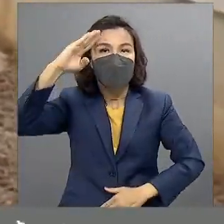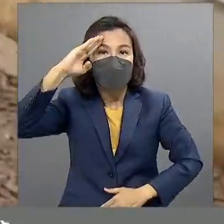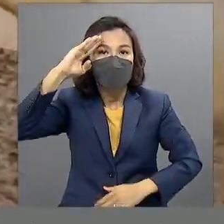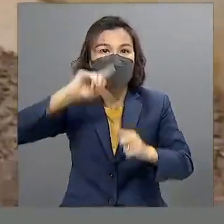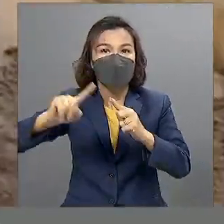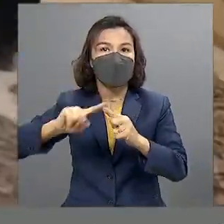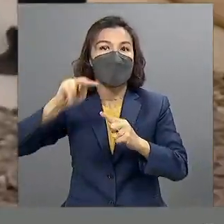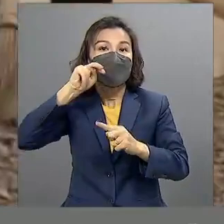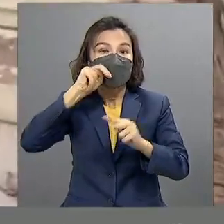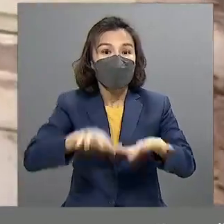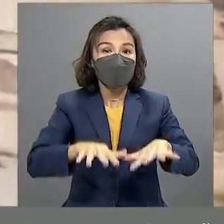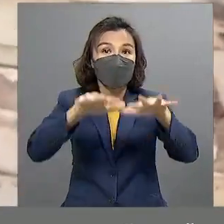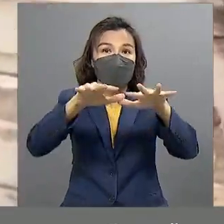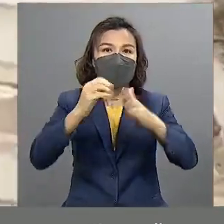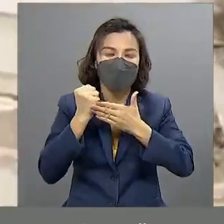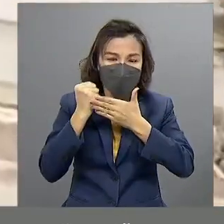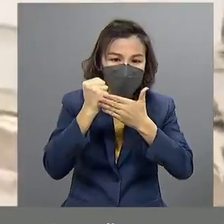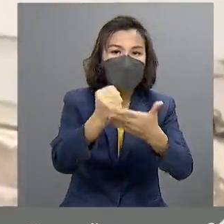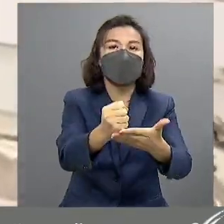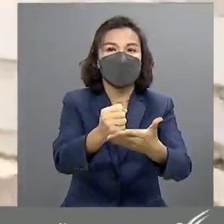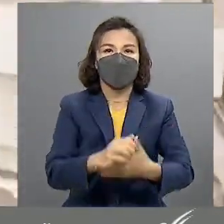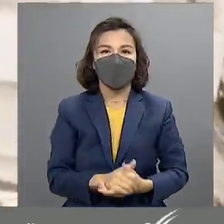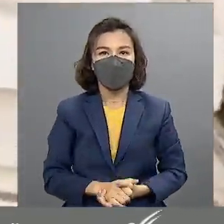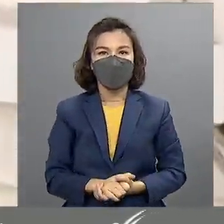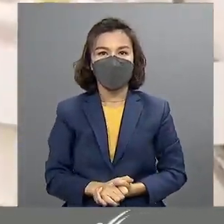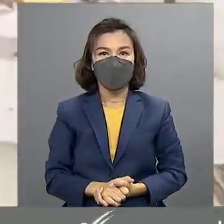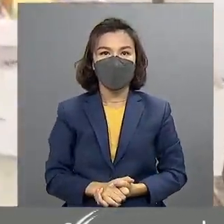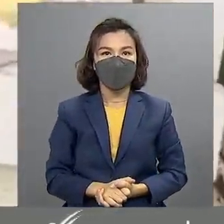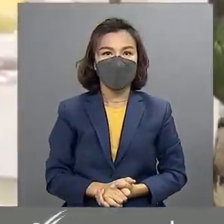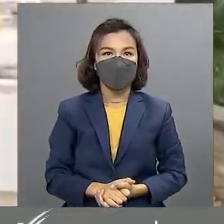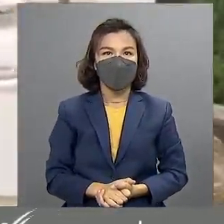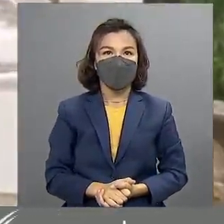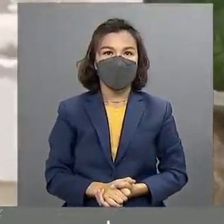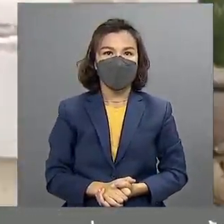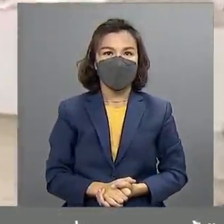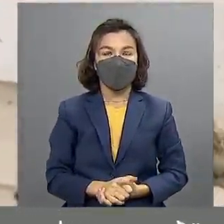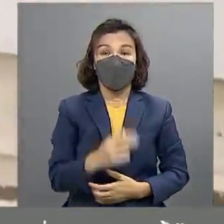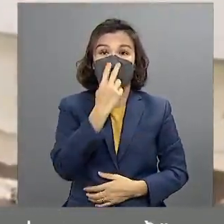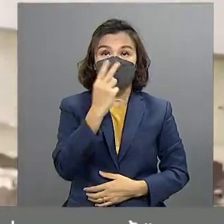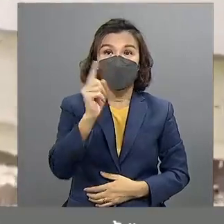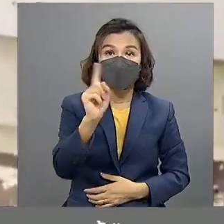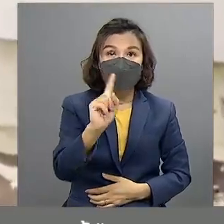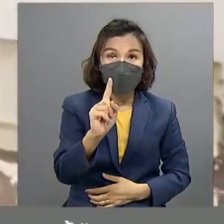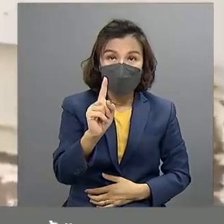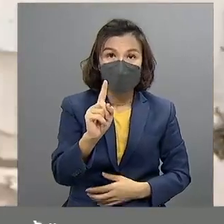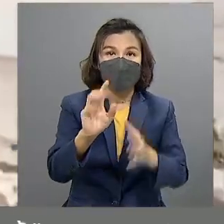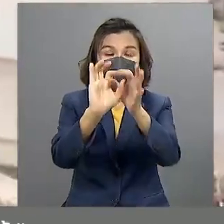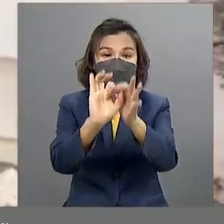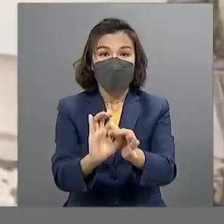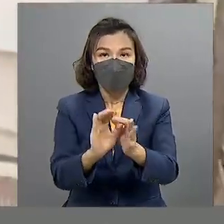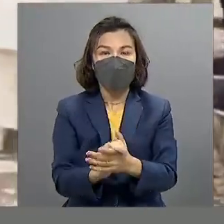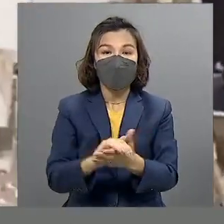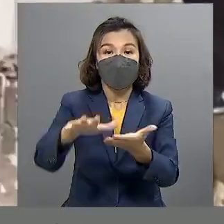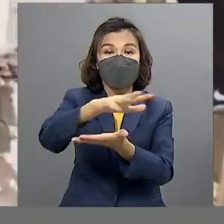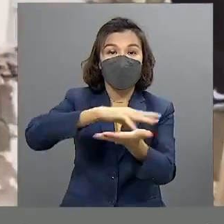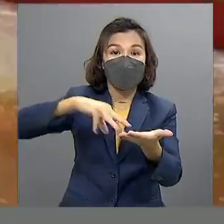ช่วยกันฟื้นฟูแบบนี้ล่ะค่ะเอาละค่ะป้ายต่อไปคุณผู้ชมคะไปดูภารกิจของมหาวิทยาลัยมหาสารค